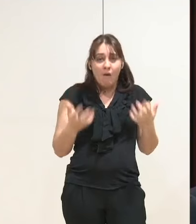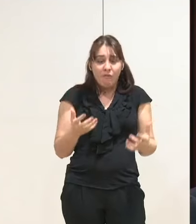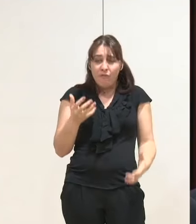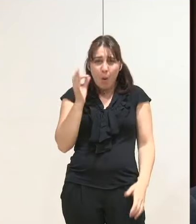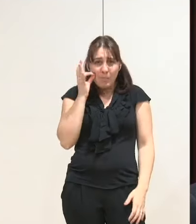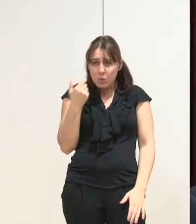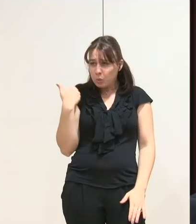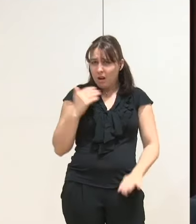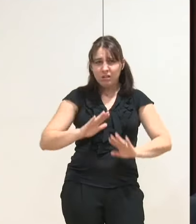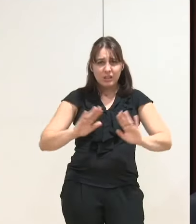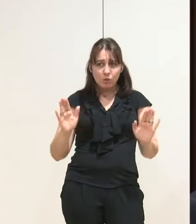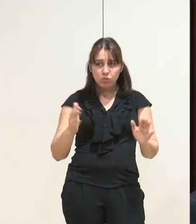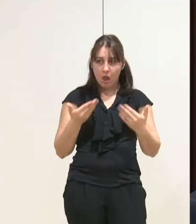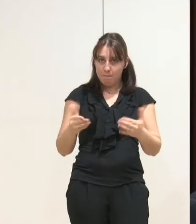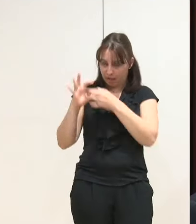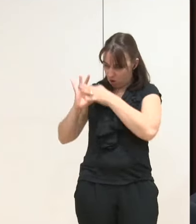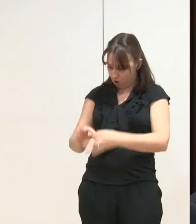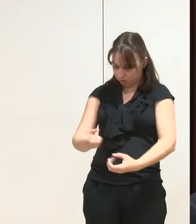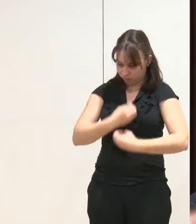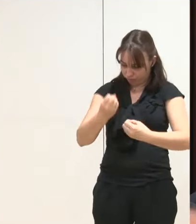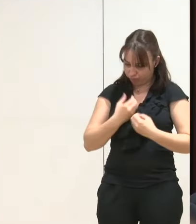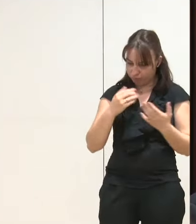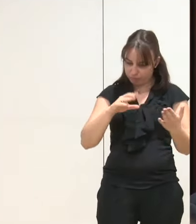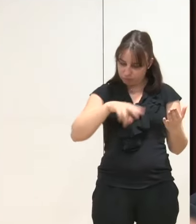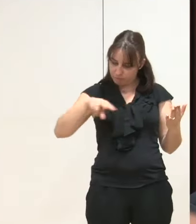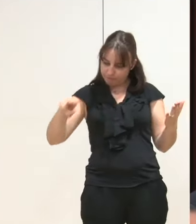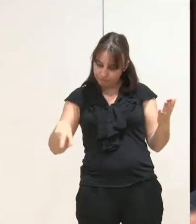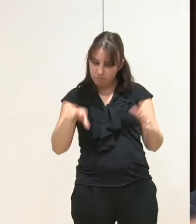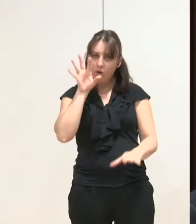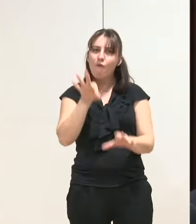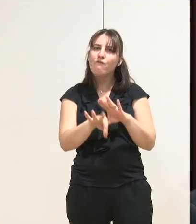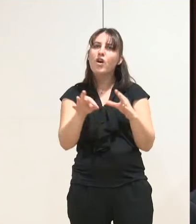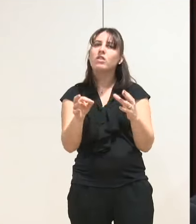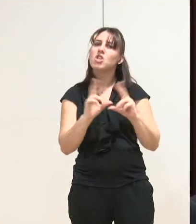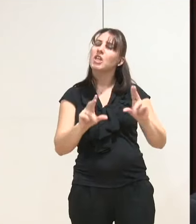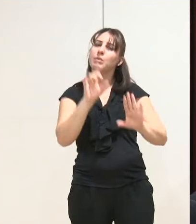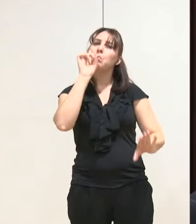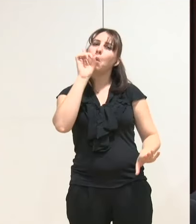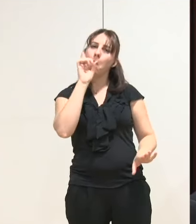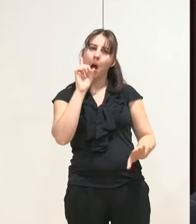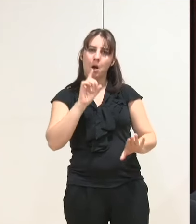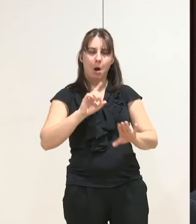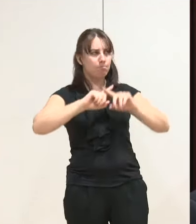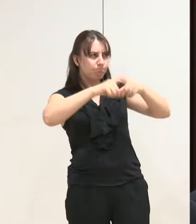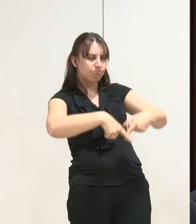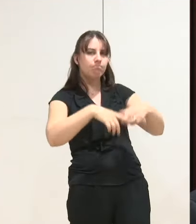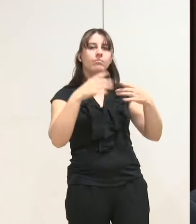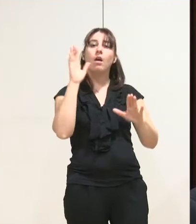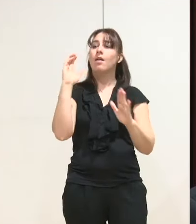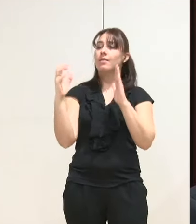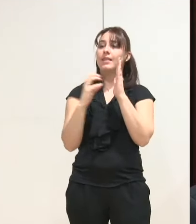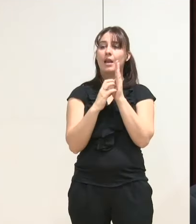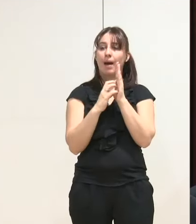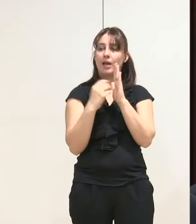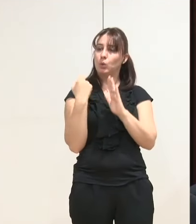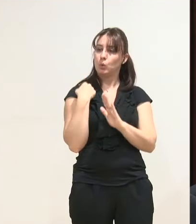intervenir tout à l'heure pour vous dire ce que je vais dire maintenant c'est-à-dire sur une explication de vote c'est-à-dire que sur cette délibération